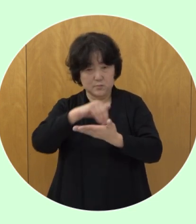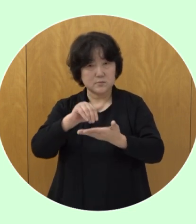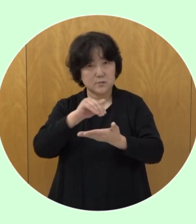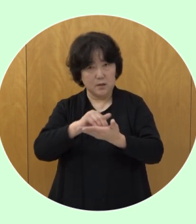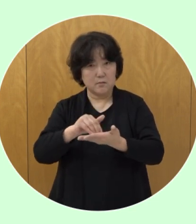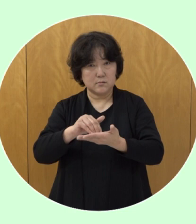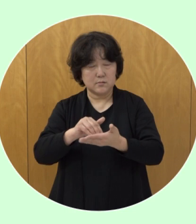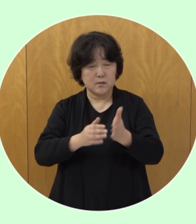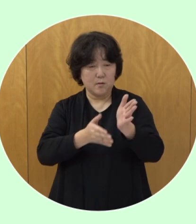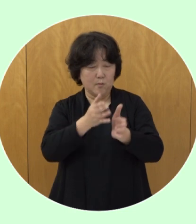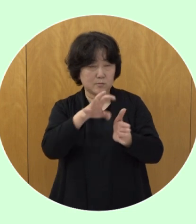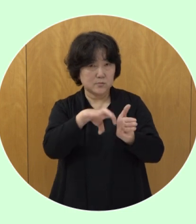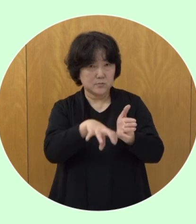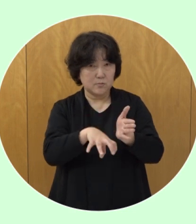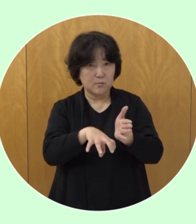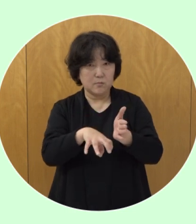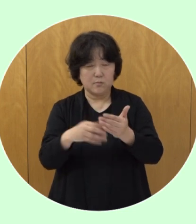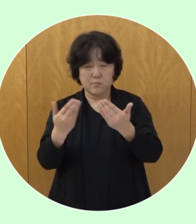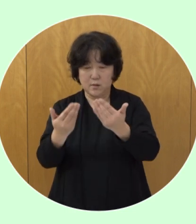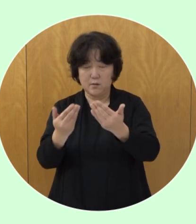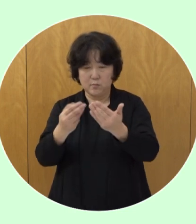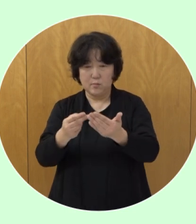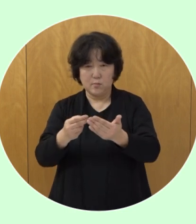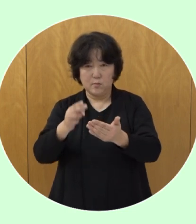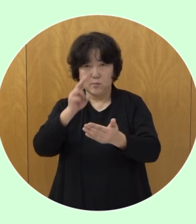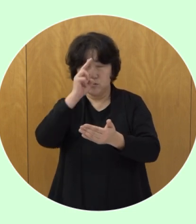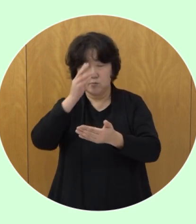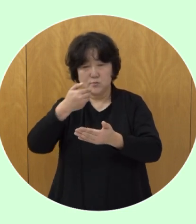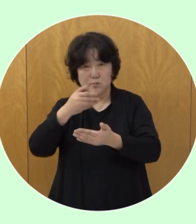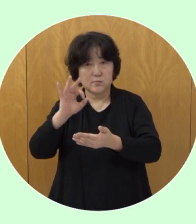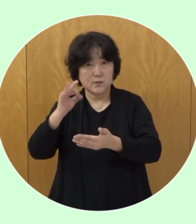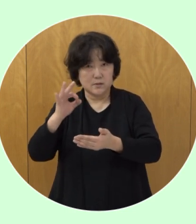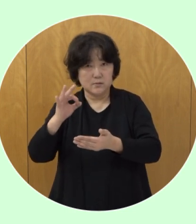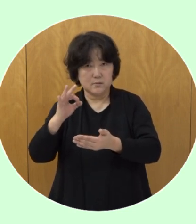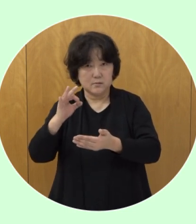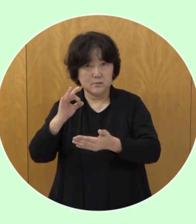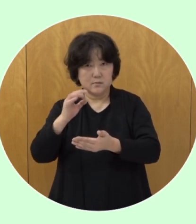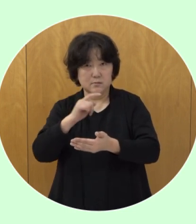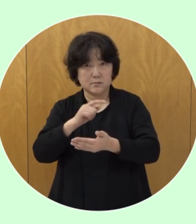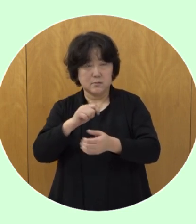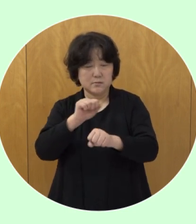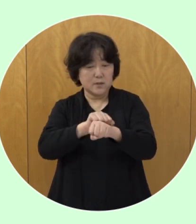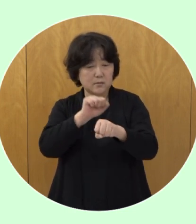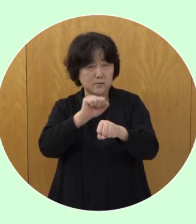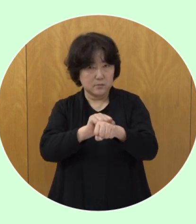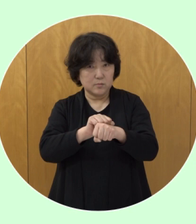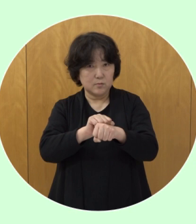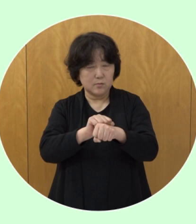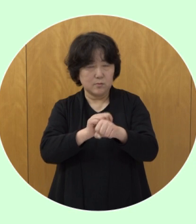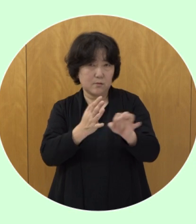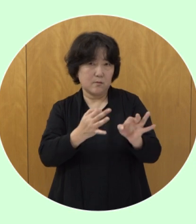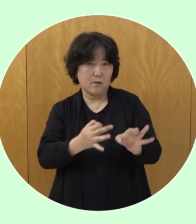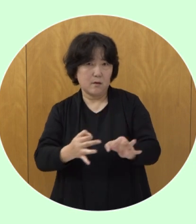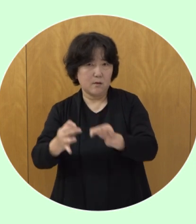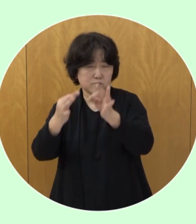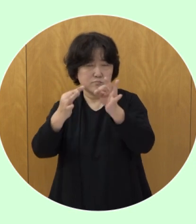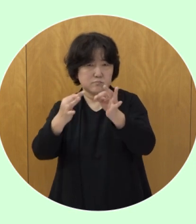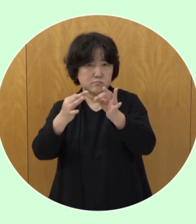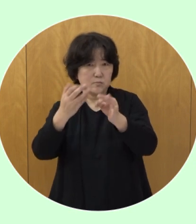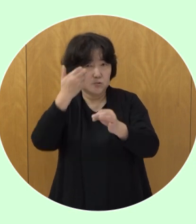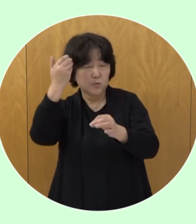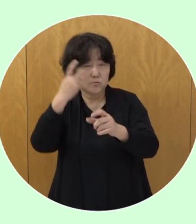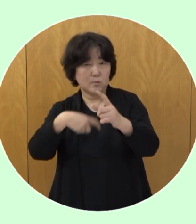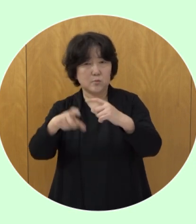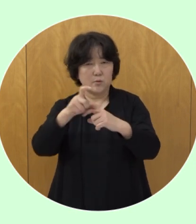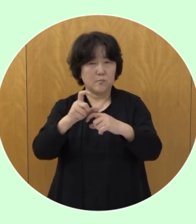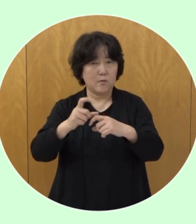保育所、学校給食費等につきまして、食材費の上昇率が見込みを上回ります